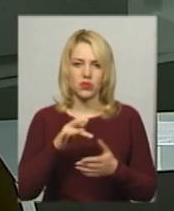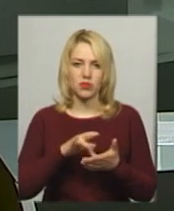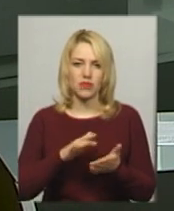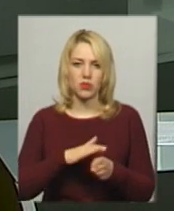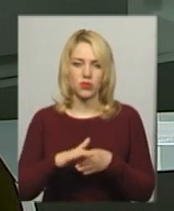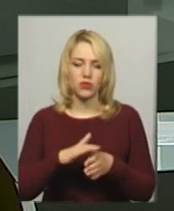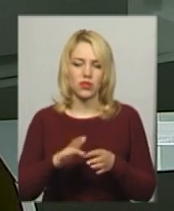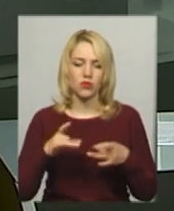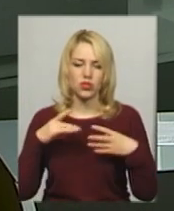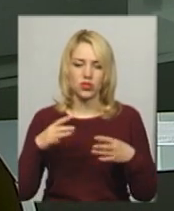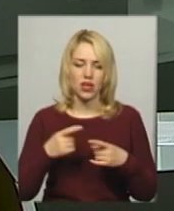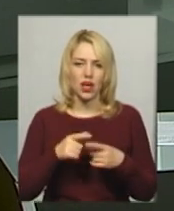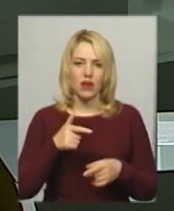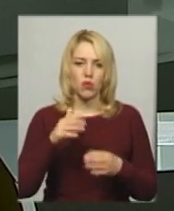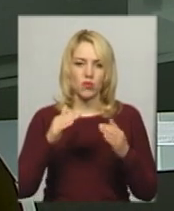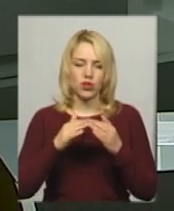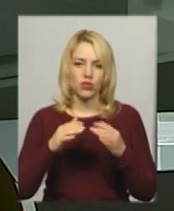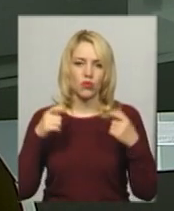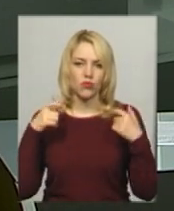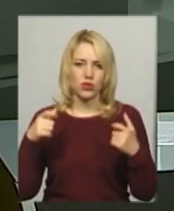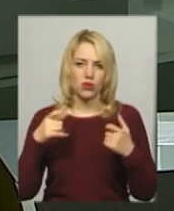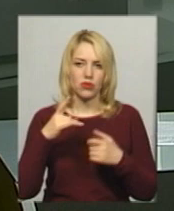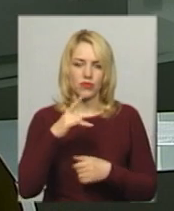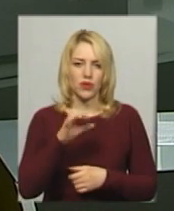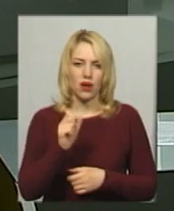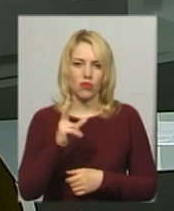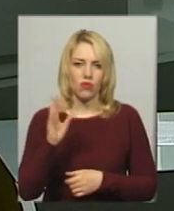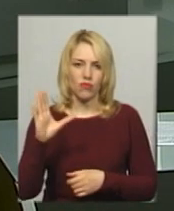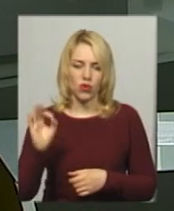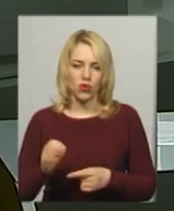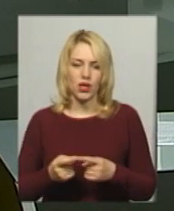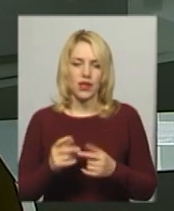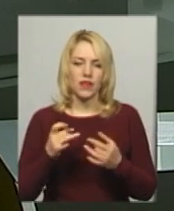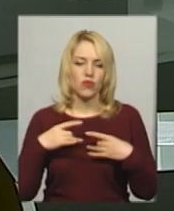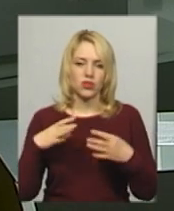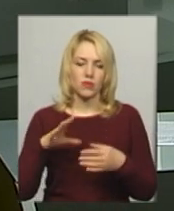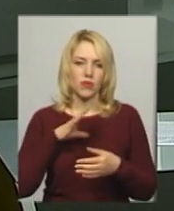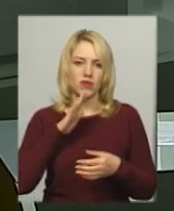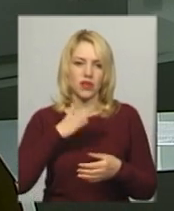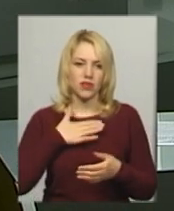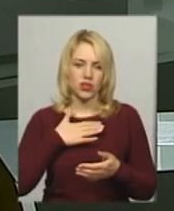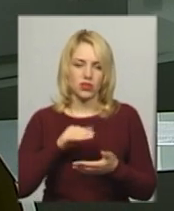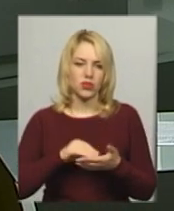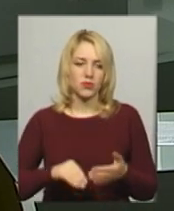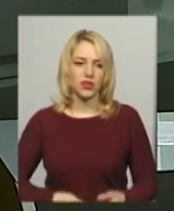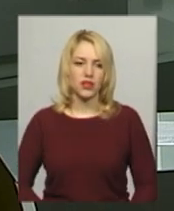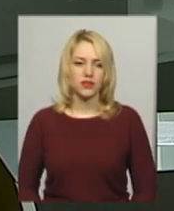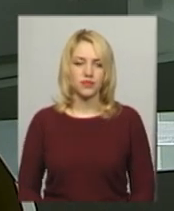відбулись урочистості в гарнізонному будинку офіцерів, що у мікрорайоні Ракове. На урочистостях побувала Леся